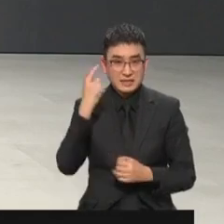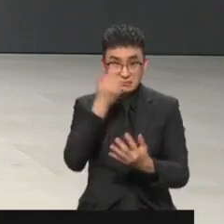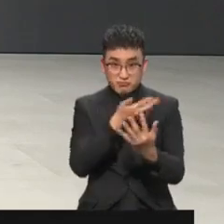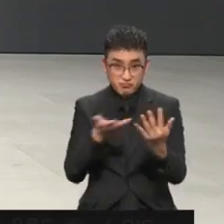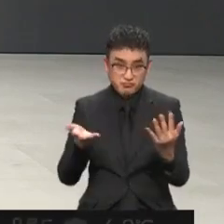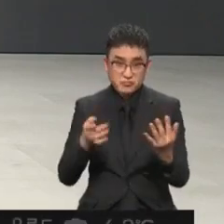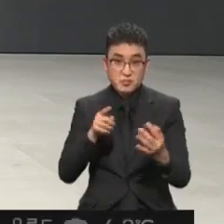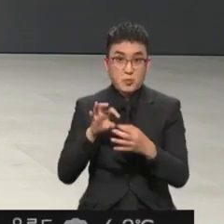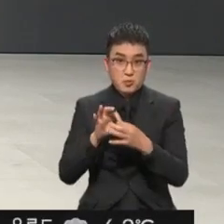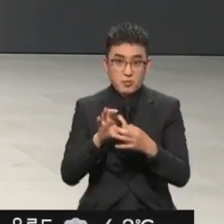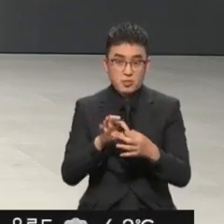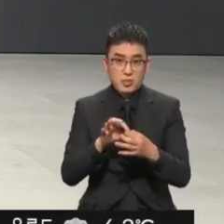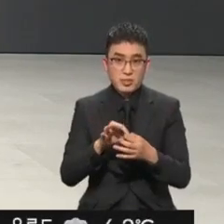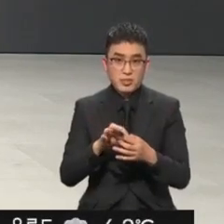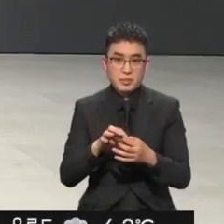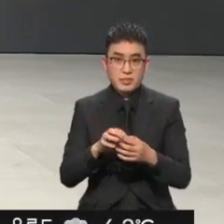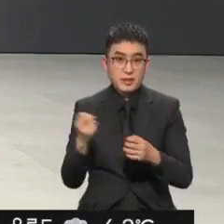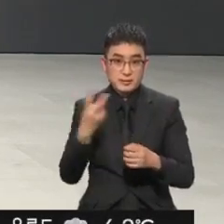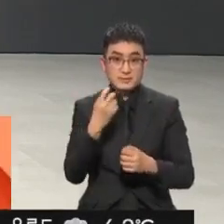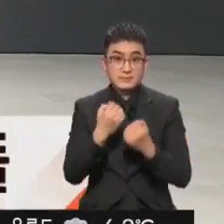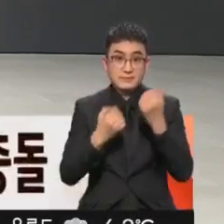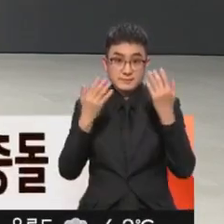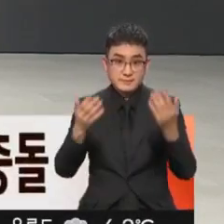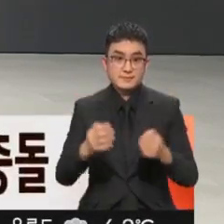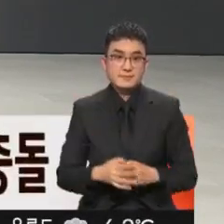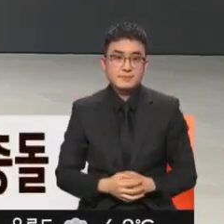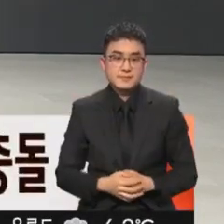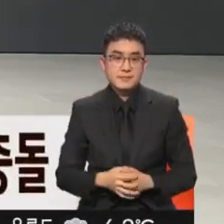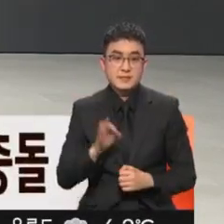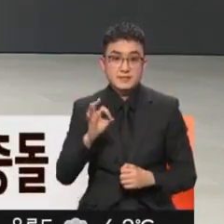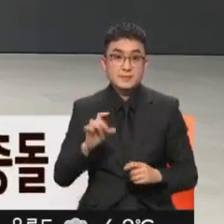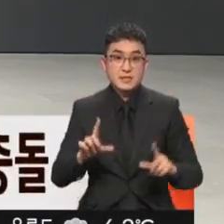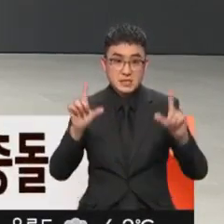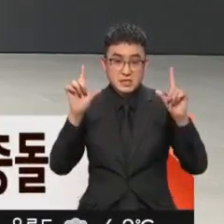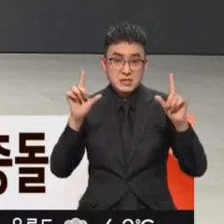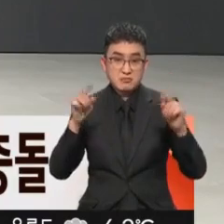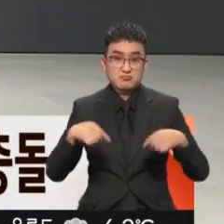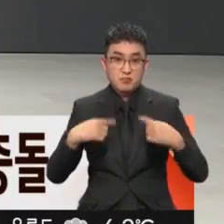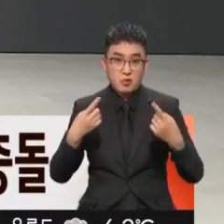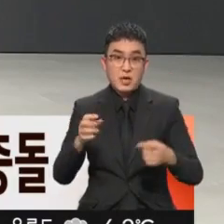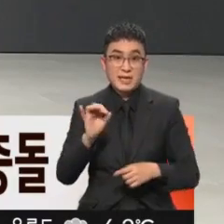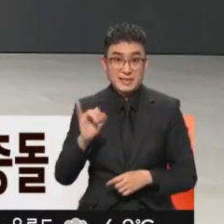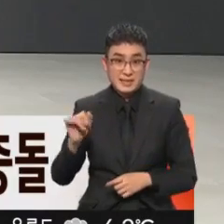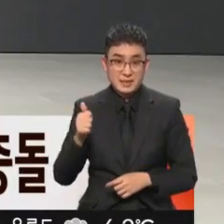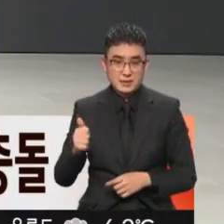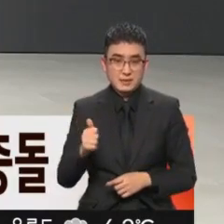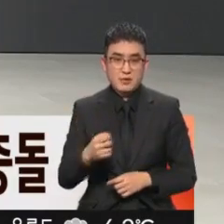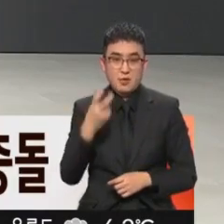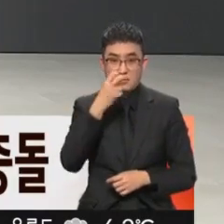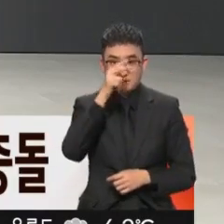더 이야기해보겠습니다. 오늘 발제 이렇게 정리합니다. 10일 출석 예고한 이재명 대표, 검찰과